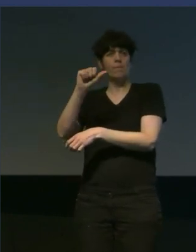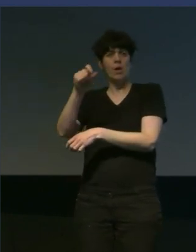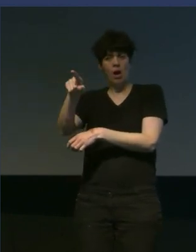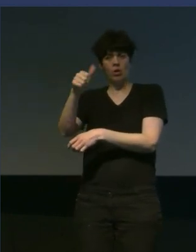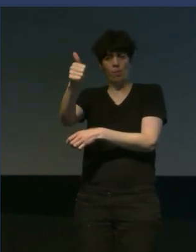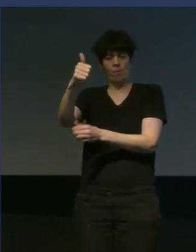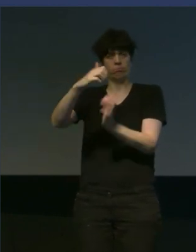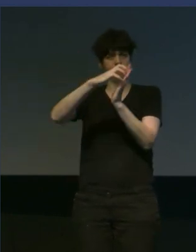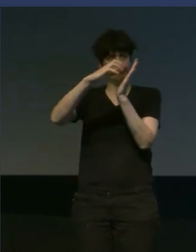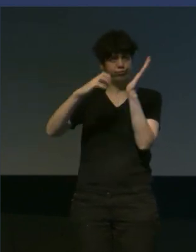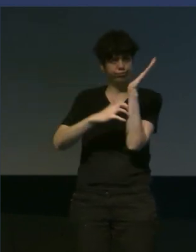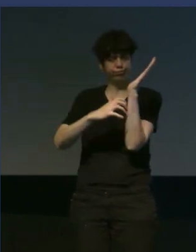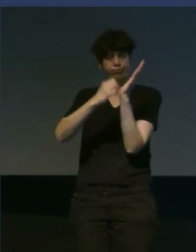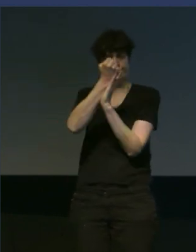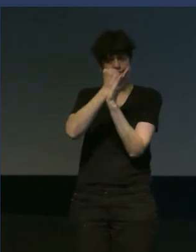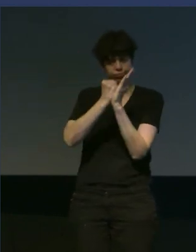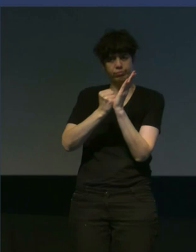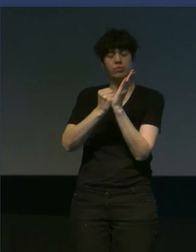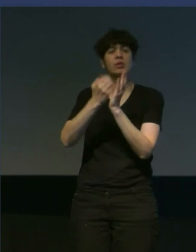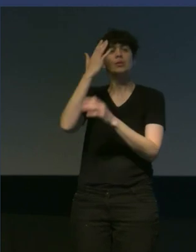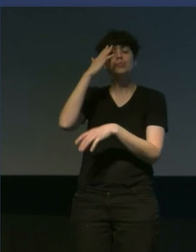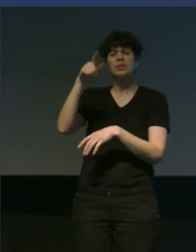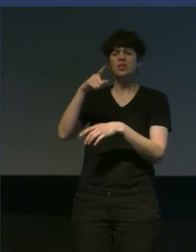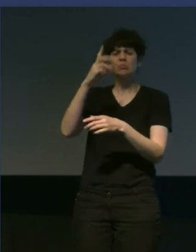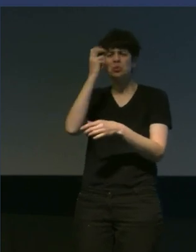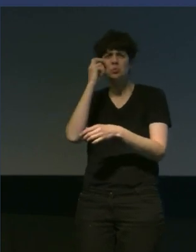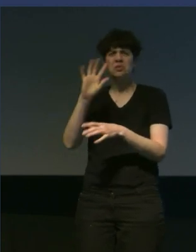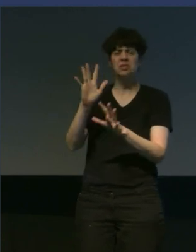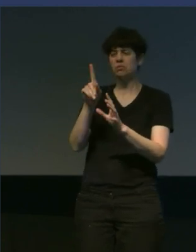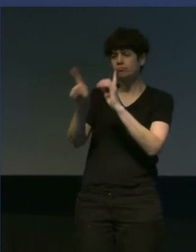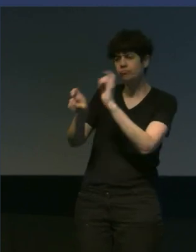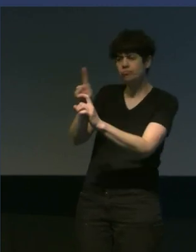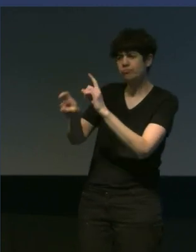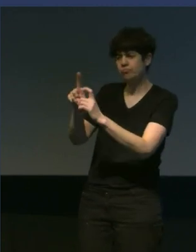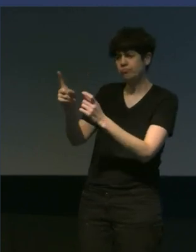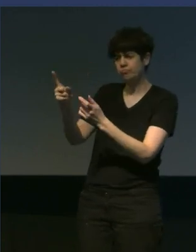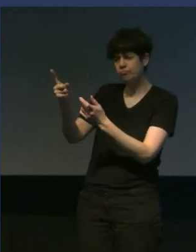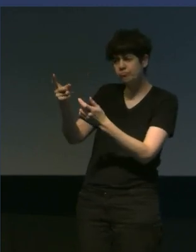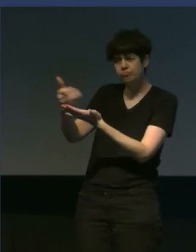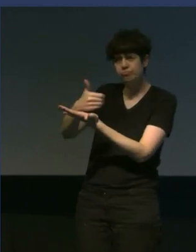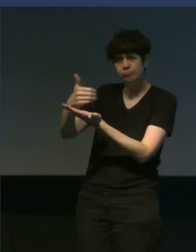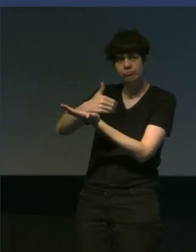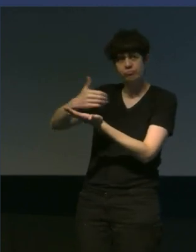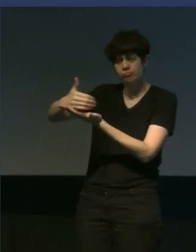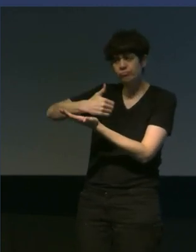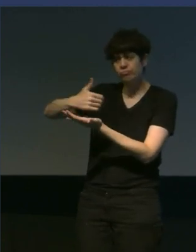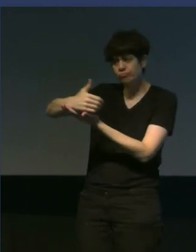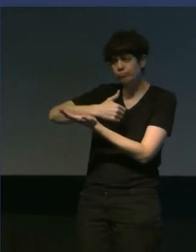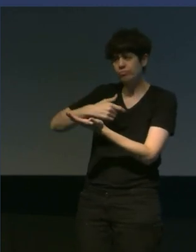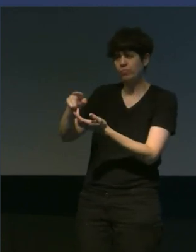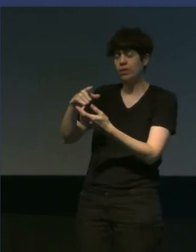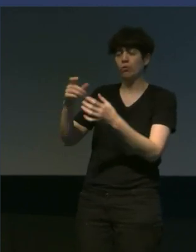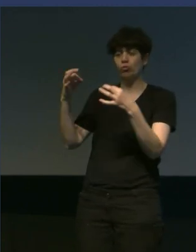Souvent, il leur posait des questions quand ils ne comprenaient pas certains aspects. Donc, il prenait du temps quand même avec lui pour les bons à rédiger tout un